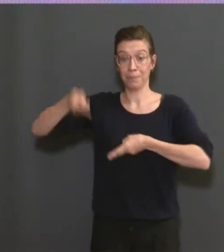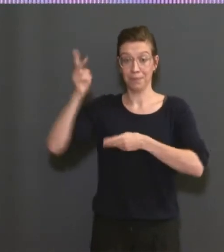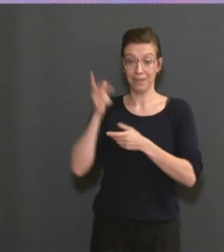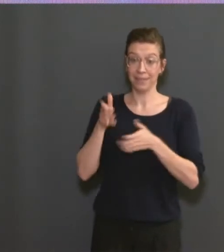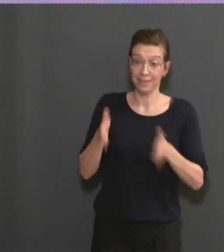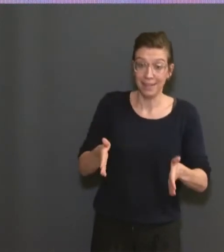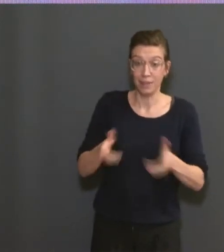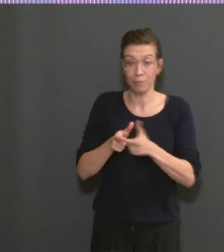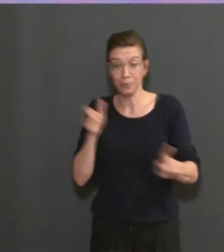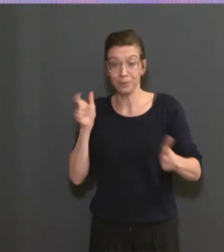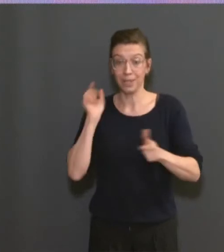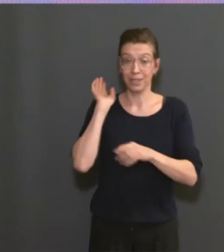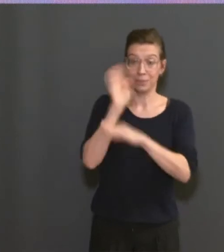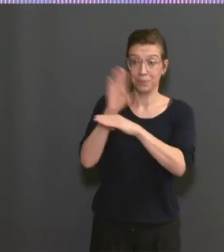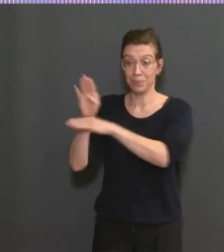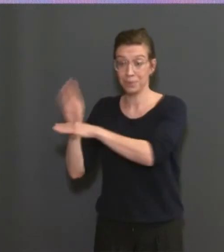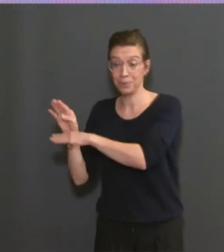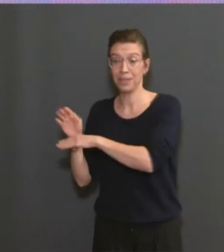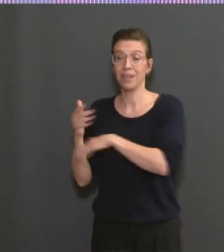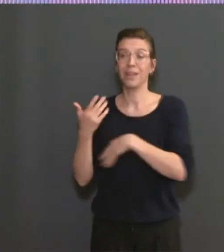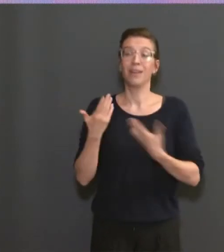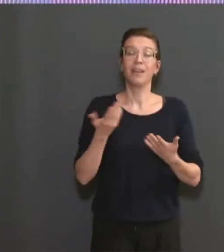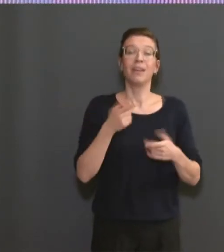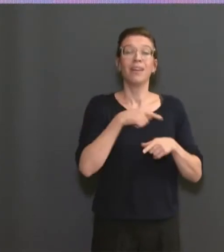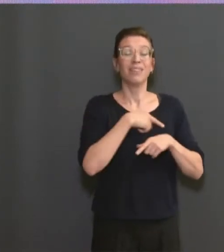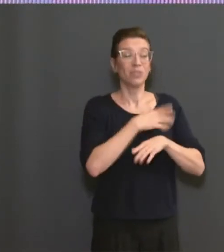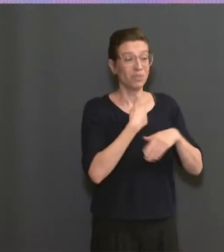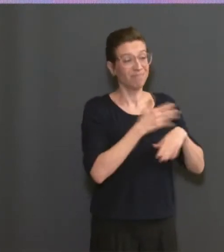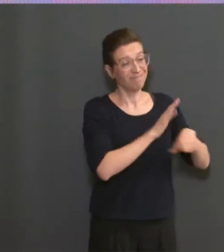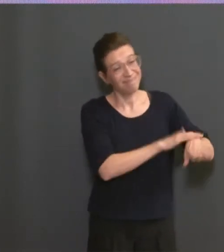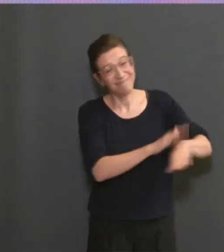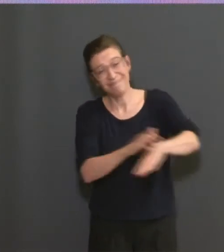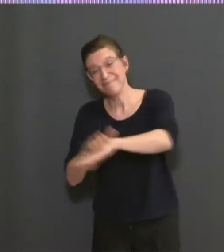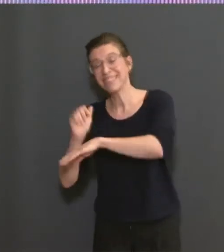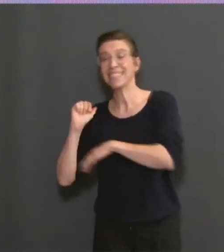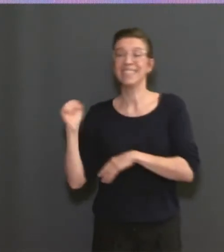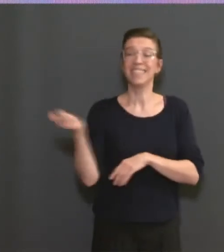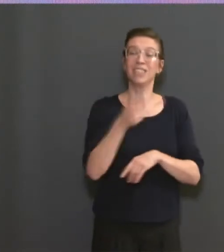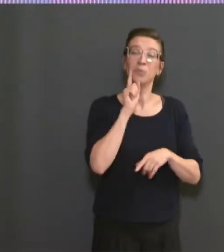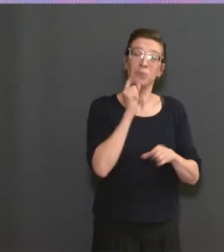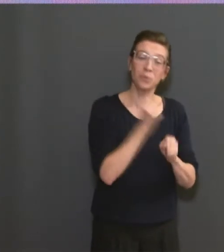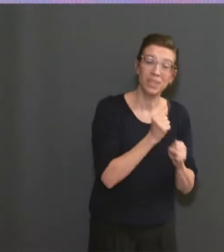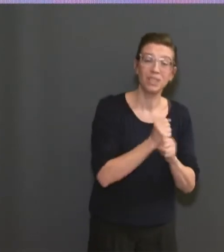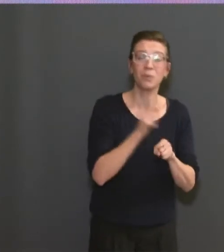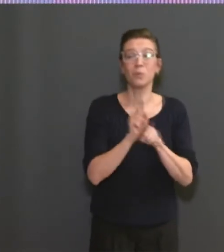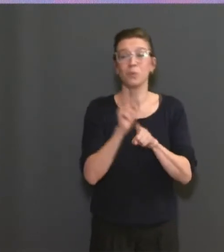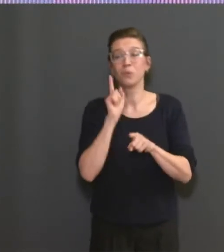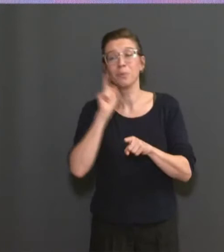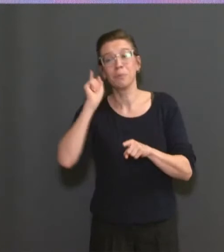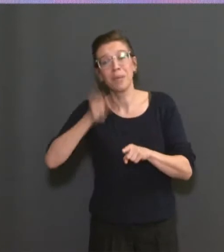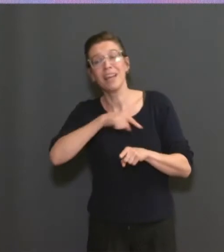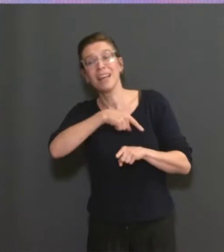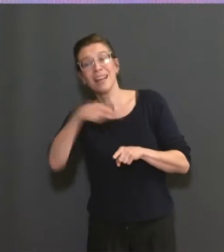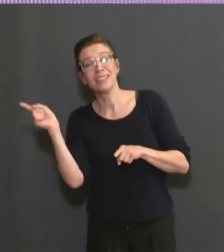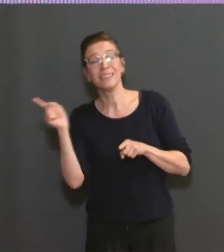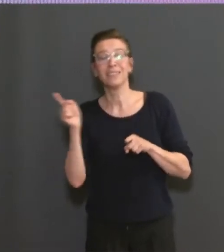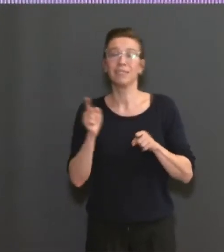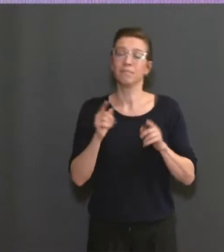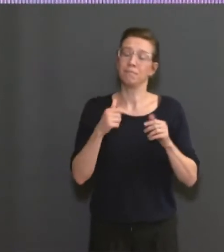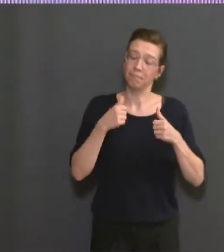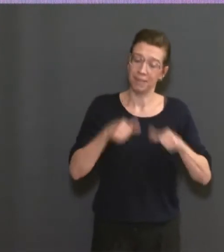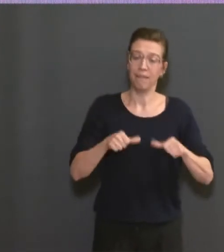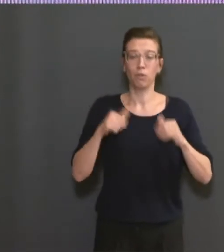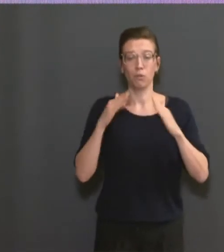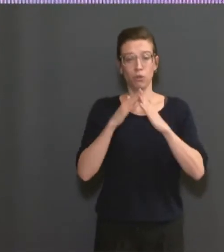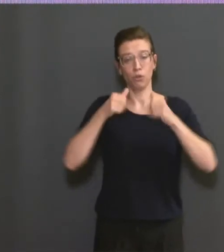ook nogmaals op om de regels in verband met telethuiswerk strikt te respecteren. Voor alle duidelijkheid,